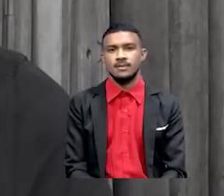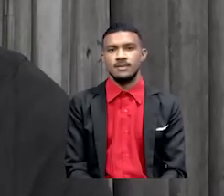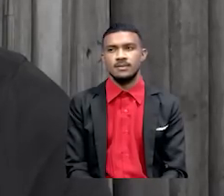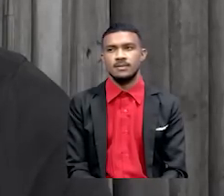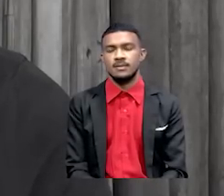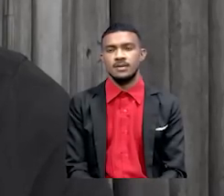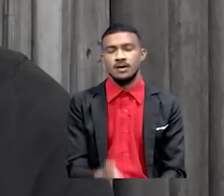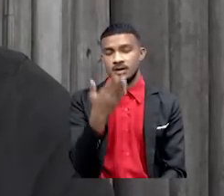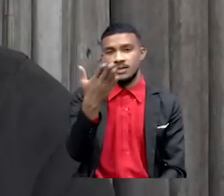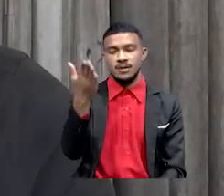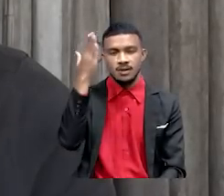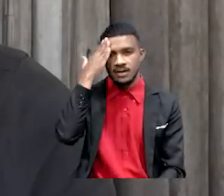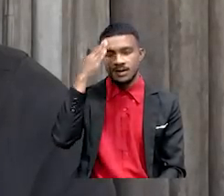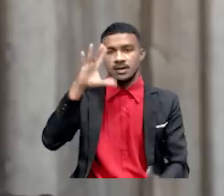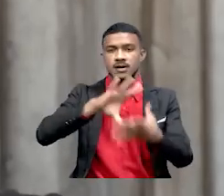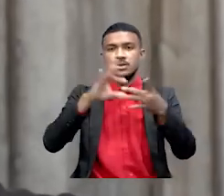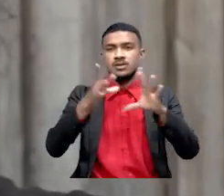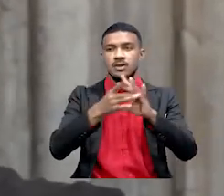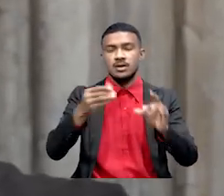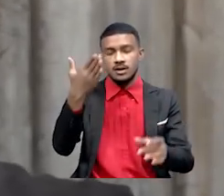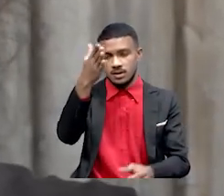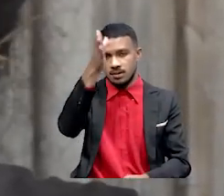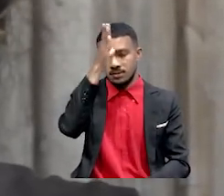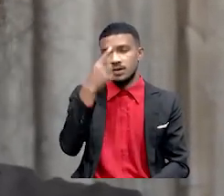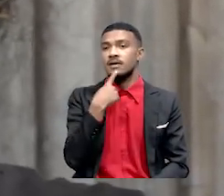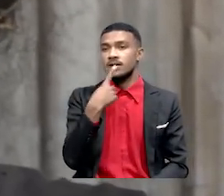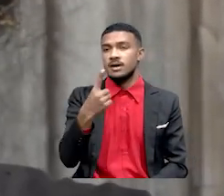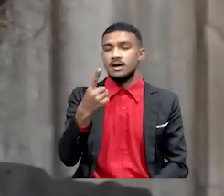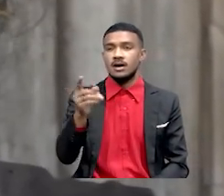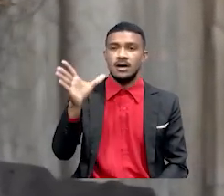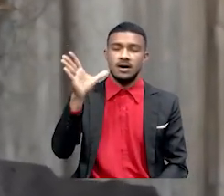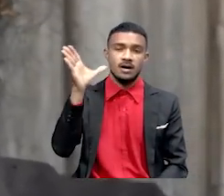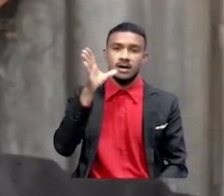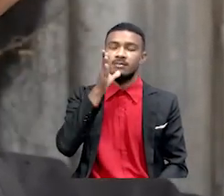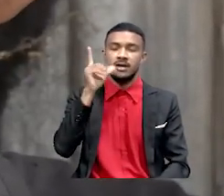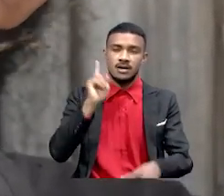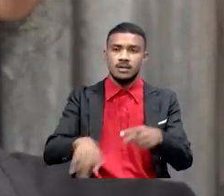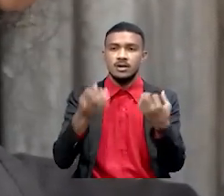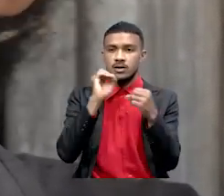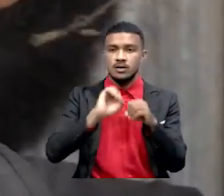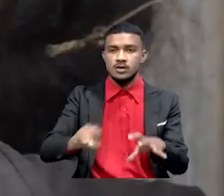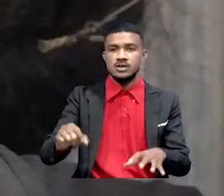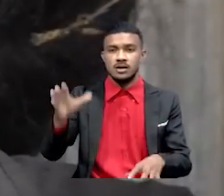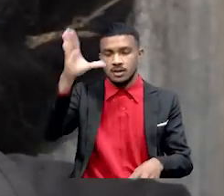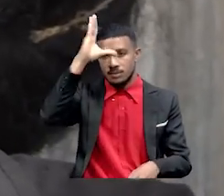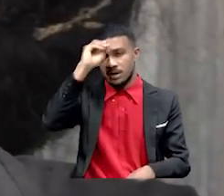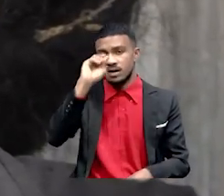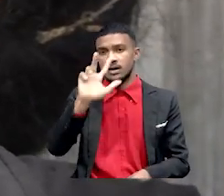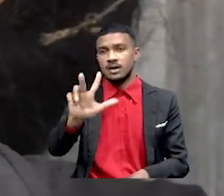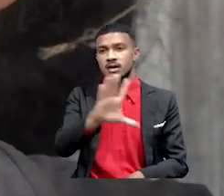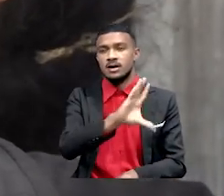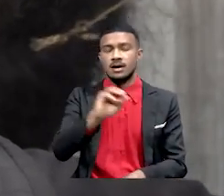Ni mah hati ni story ni ni apa dia amane la bela husik ko ida mana ketiga ambe amal la bela husik